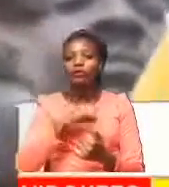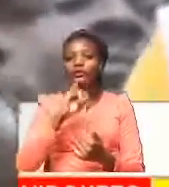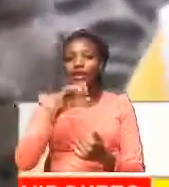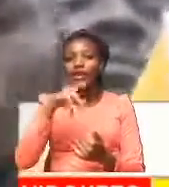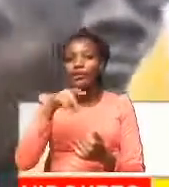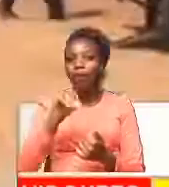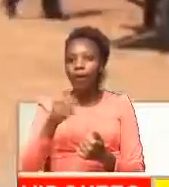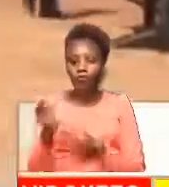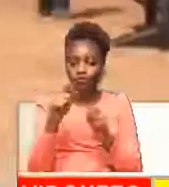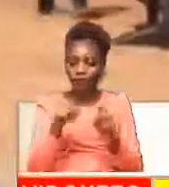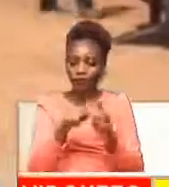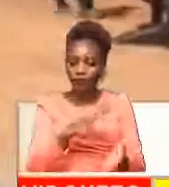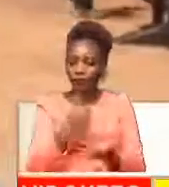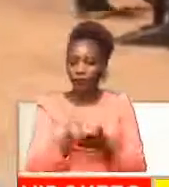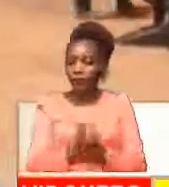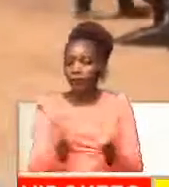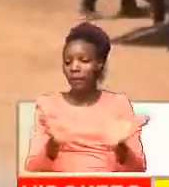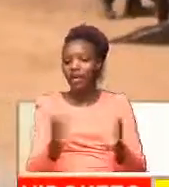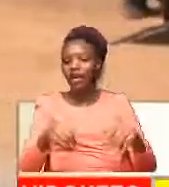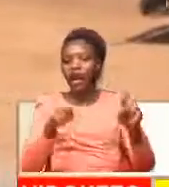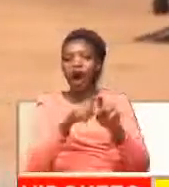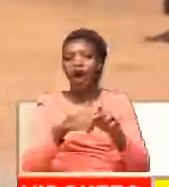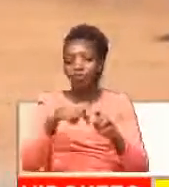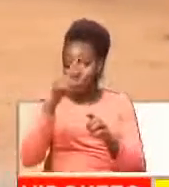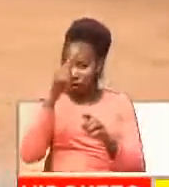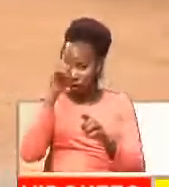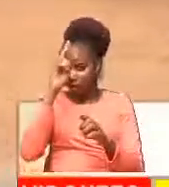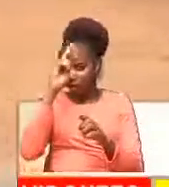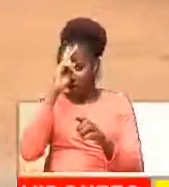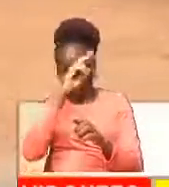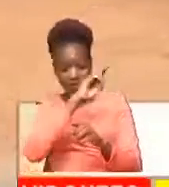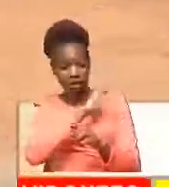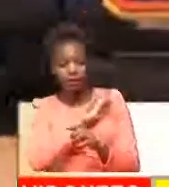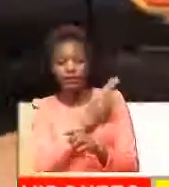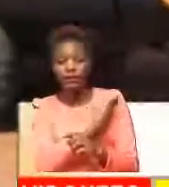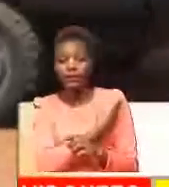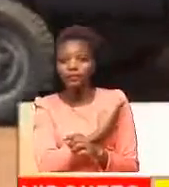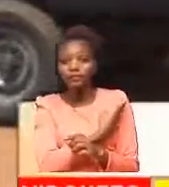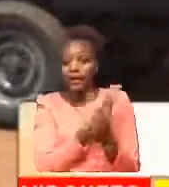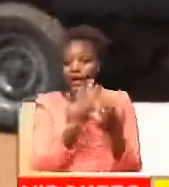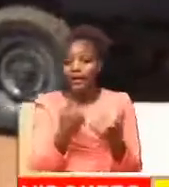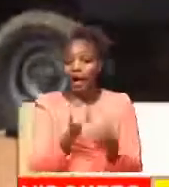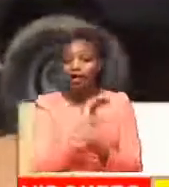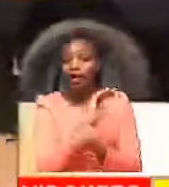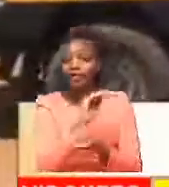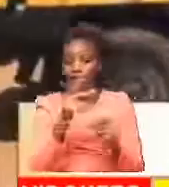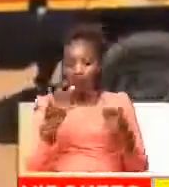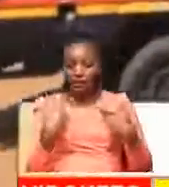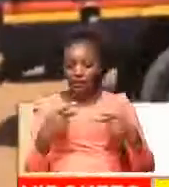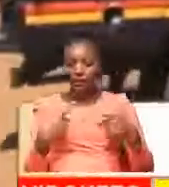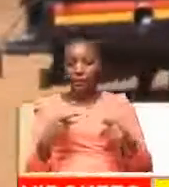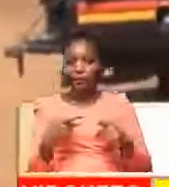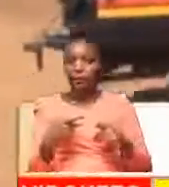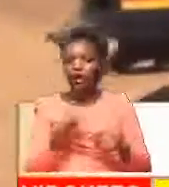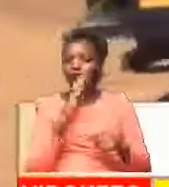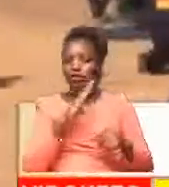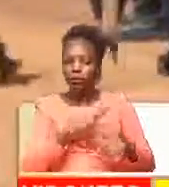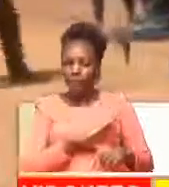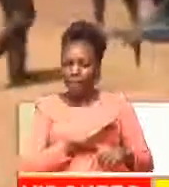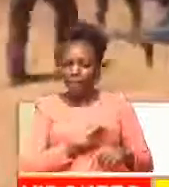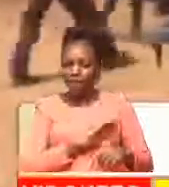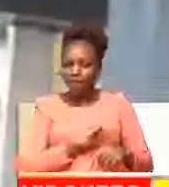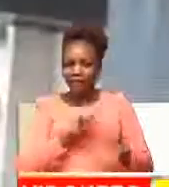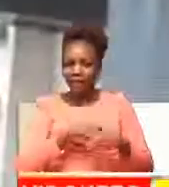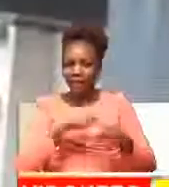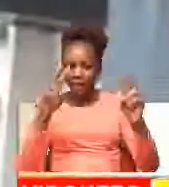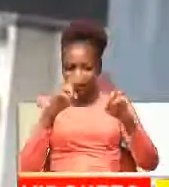wakuje wasaidie raia. Hata hivyo kamanda polisi kwenye kaunti hii Ayub Ali Gitonga amewarai wenyeji kuwa utulivu uchunguzi